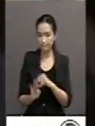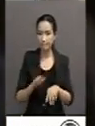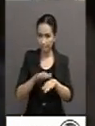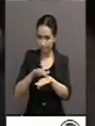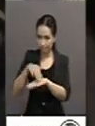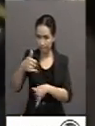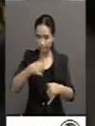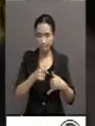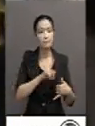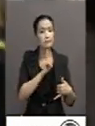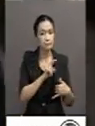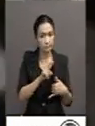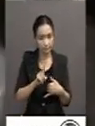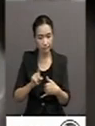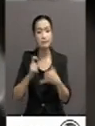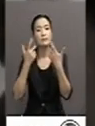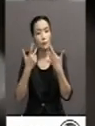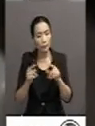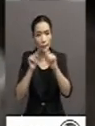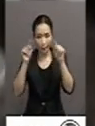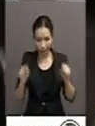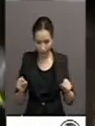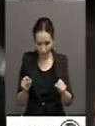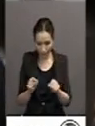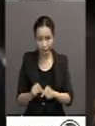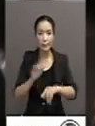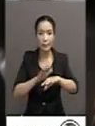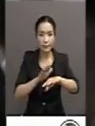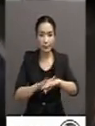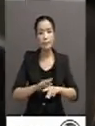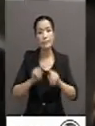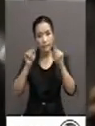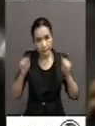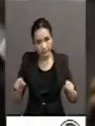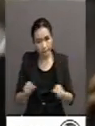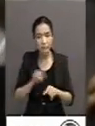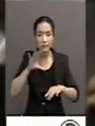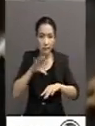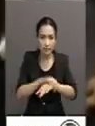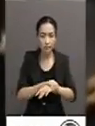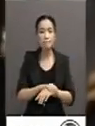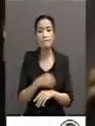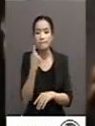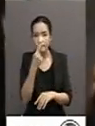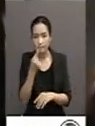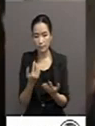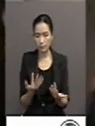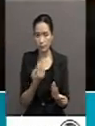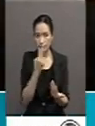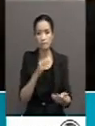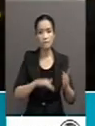กี่ยวข้องเพิ่มเติมแล้วก็จะออกหมายเรียกนะครับหรือว่าหมายจับกับบุคคลใดอันนี้คงต้องขึ้นอยู่กับพยานหลักฐาน